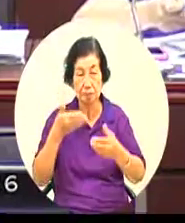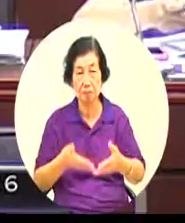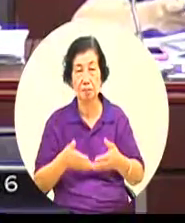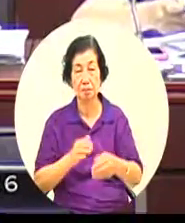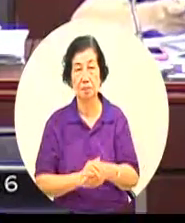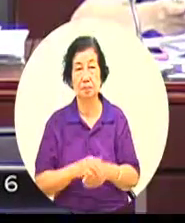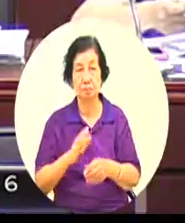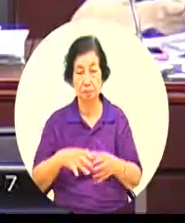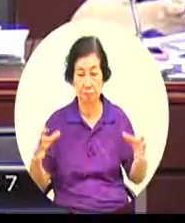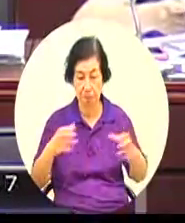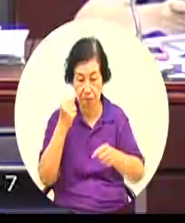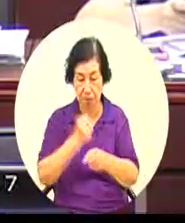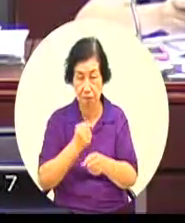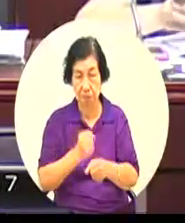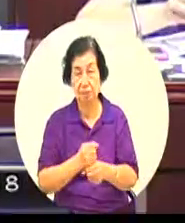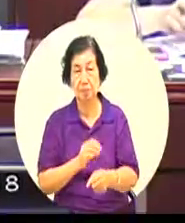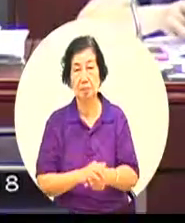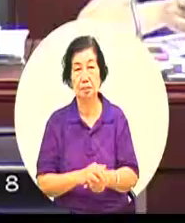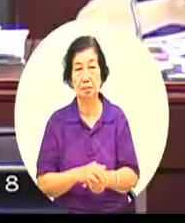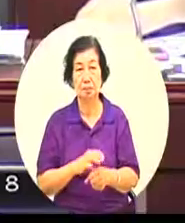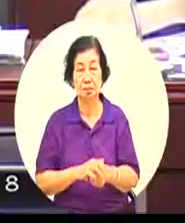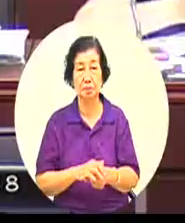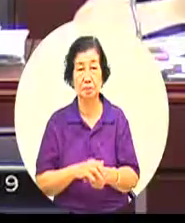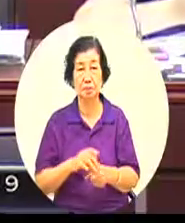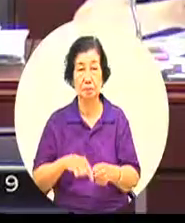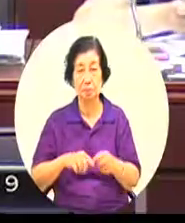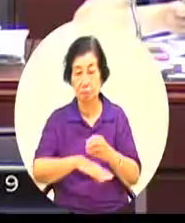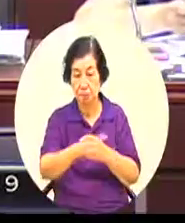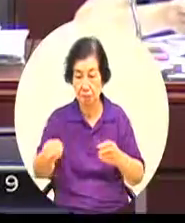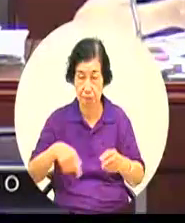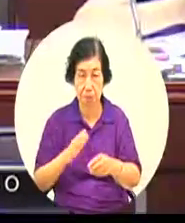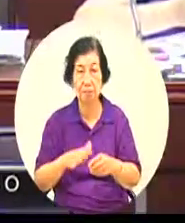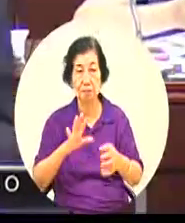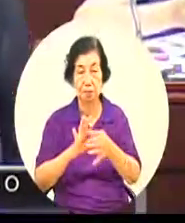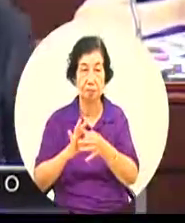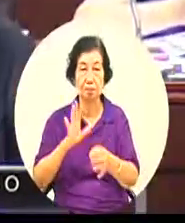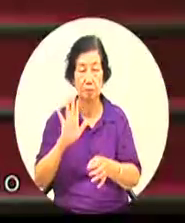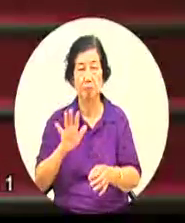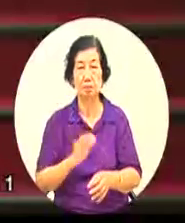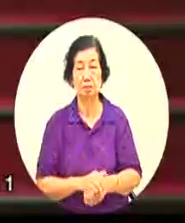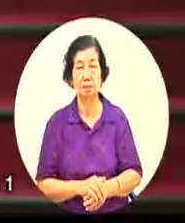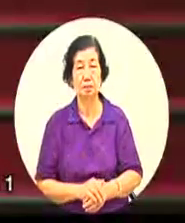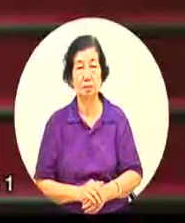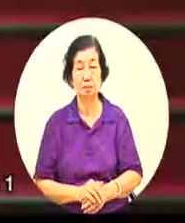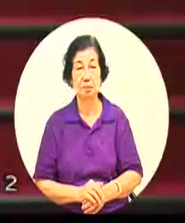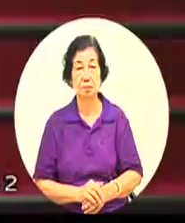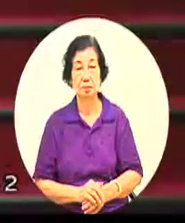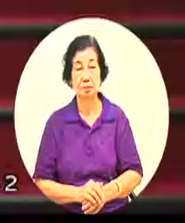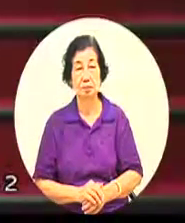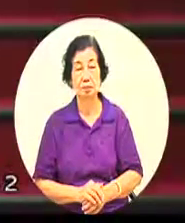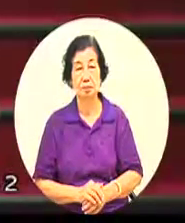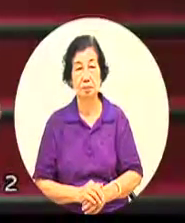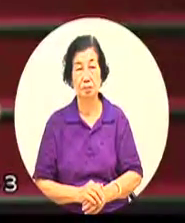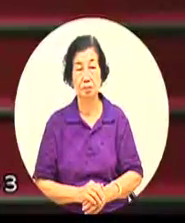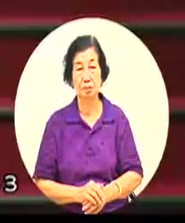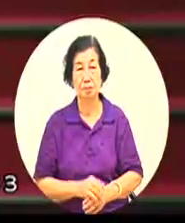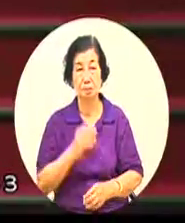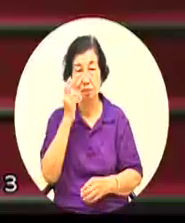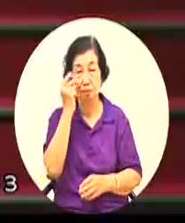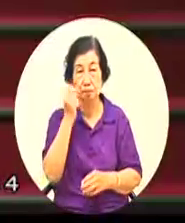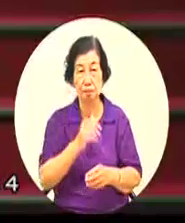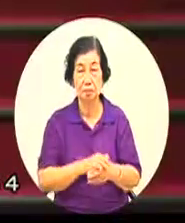作，所以当然是会纳入整体的关注里头。 好，谢谢，请坐。我特别请我